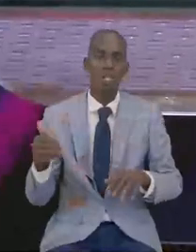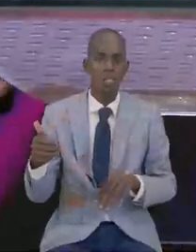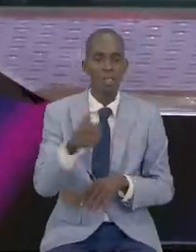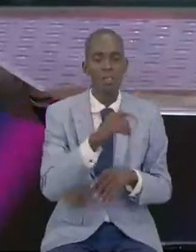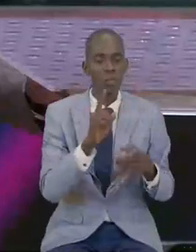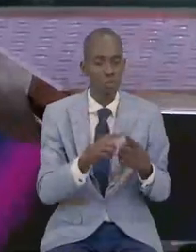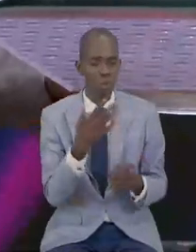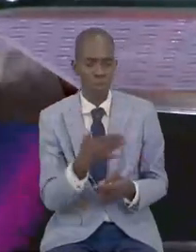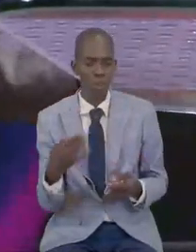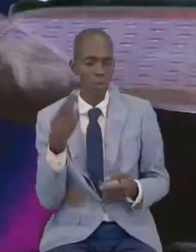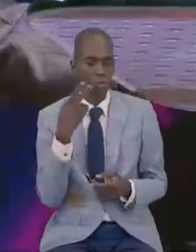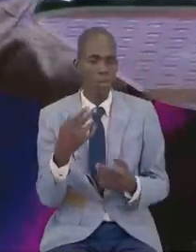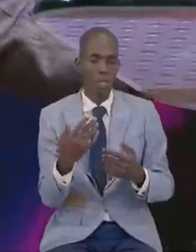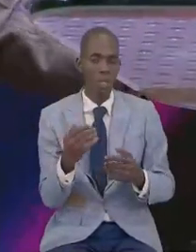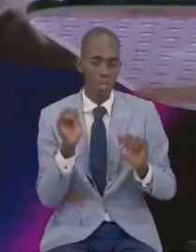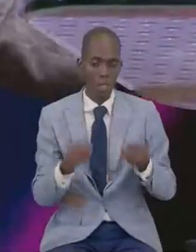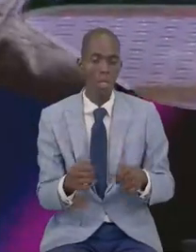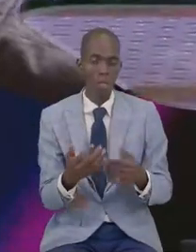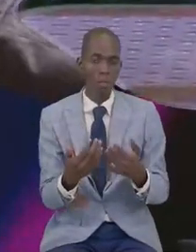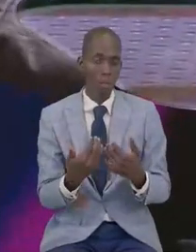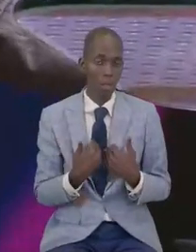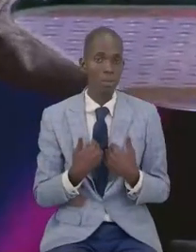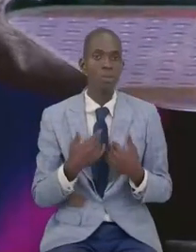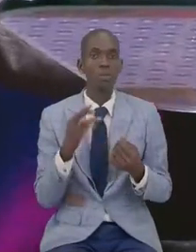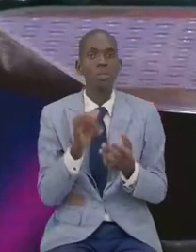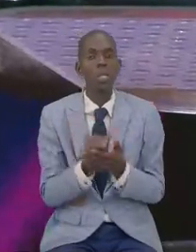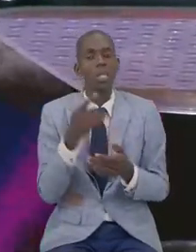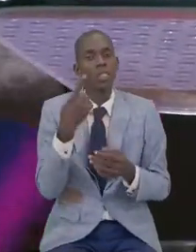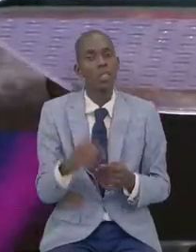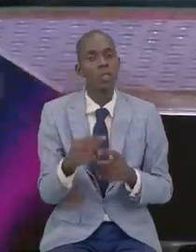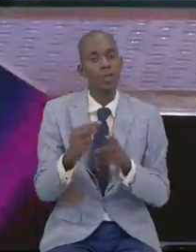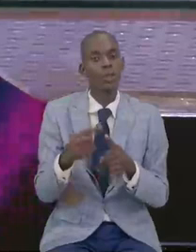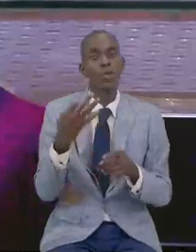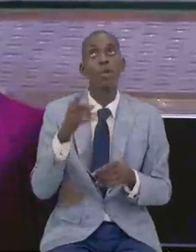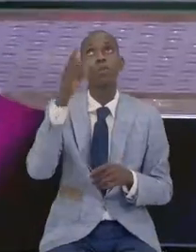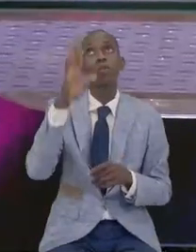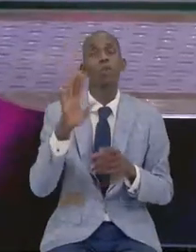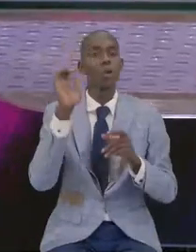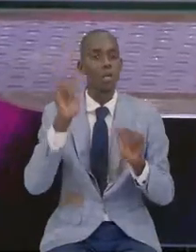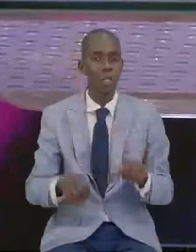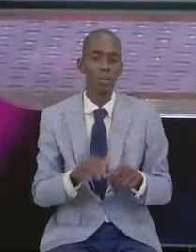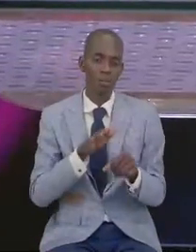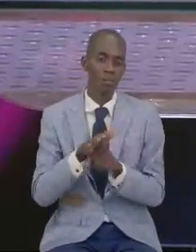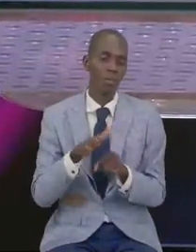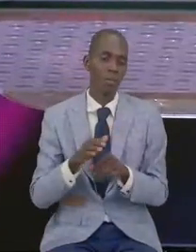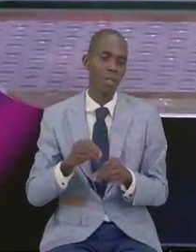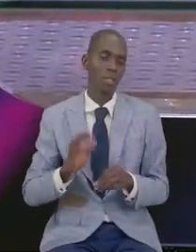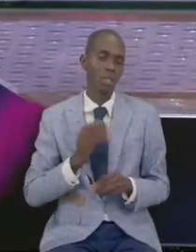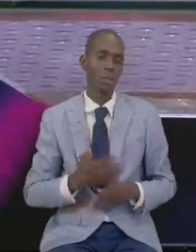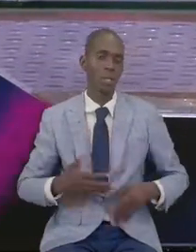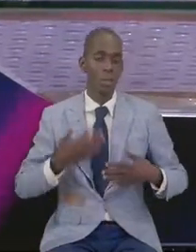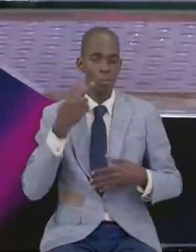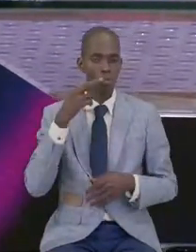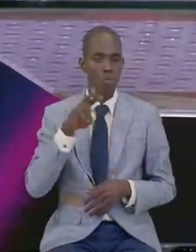nous afin que la parole de Dieu soit accomplie dans notre cœur. Voici, tu es plus